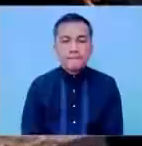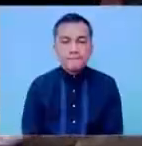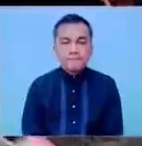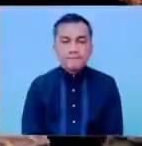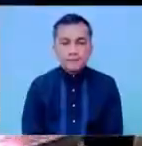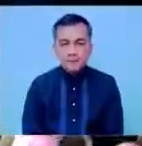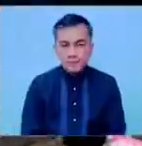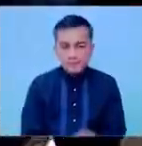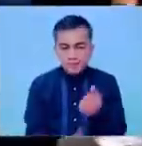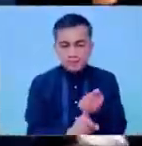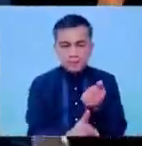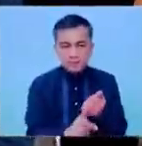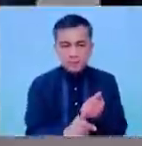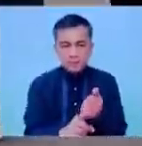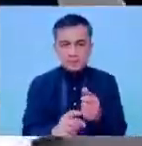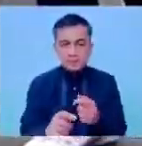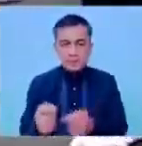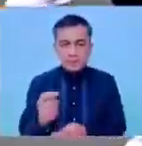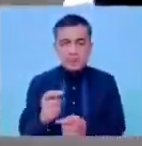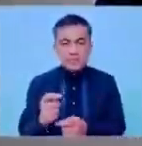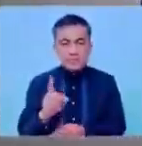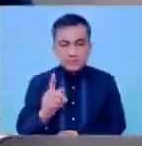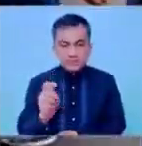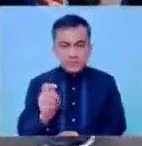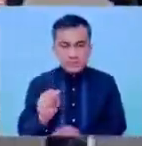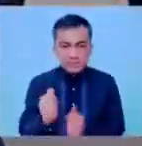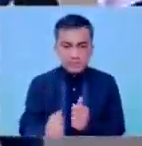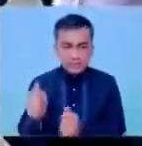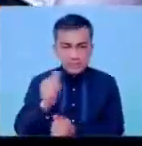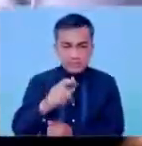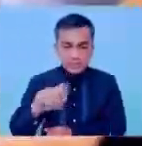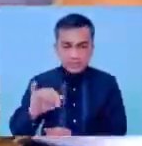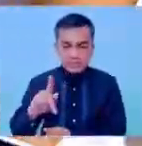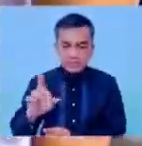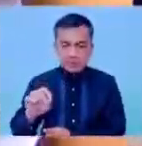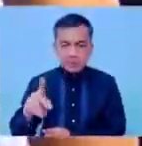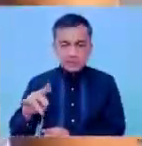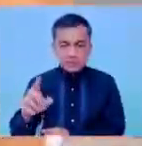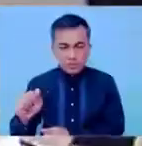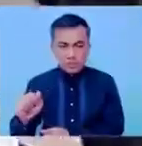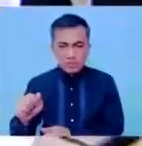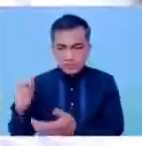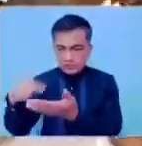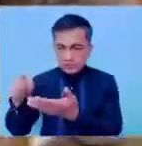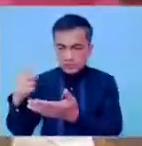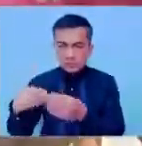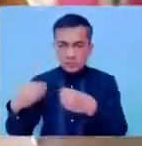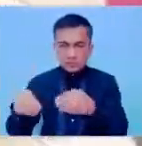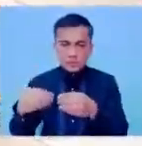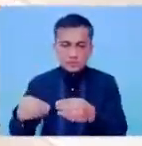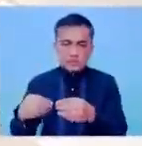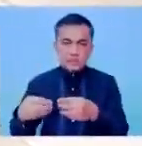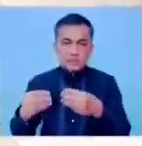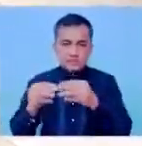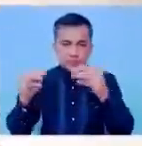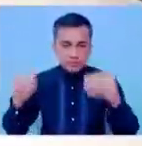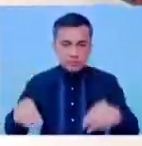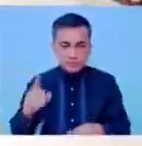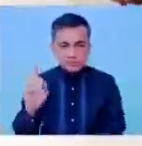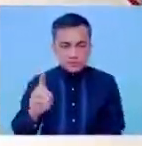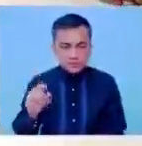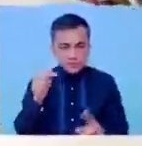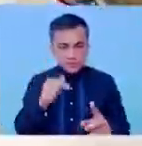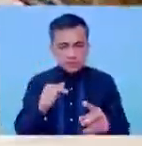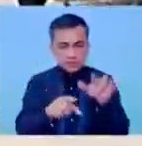Mismong si Trade Secretary Alfredo Pascual ang nag-inspeksyon sa mga tindahan sa mall na ito sa Divisoria. Ang kanilang target